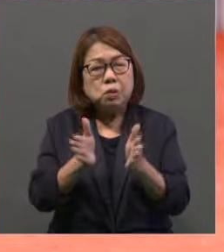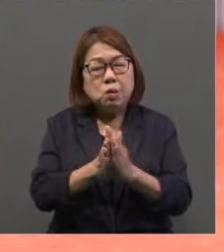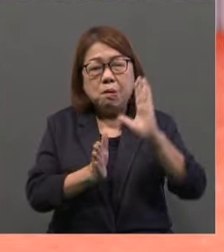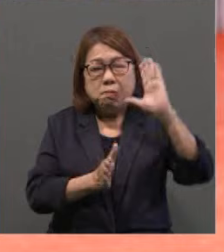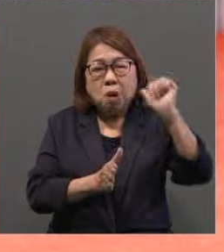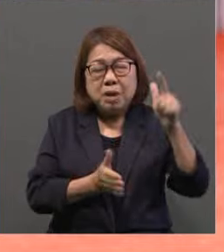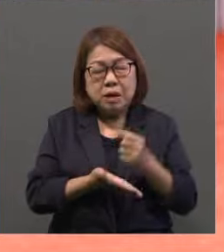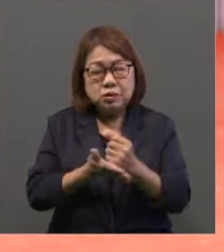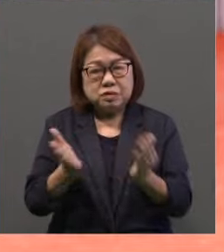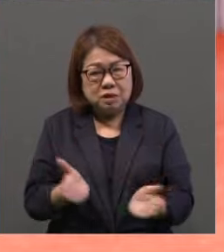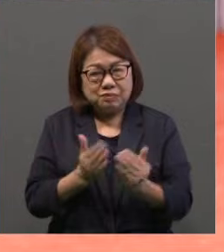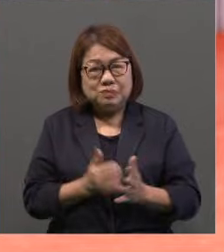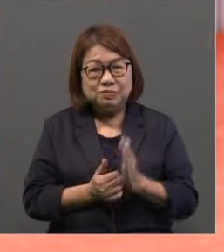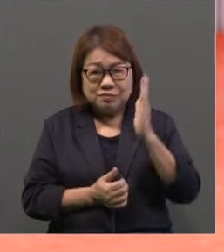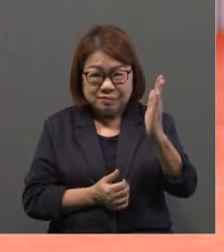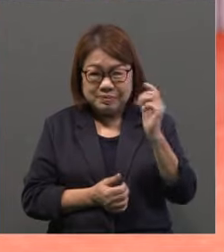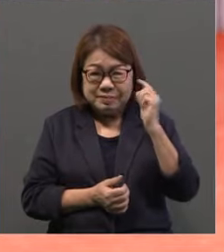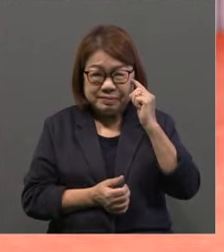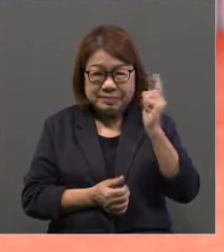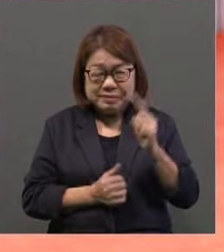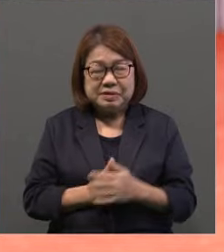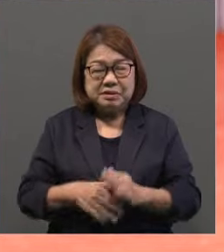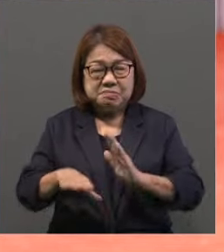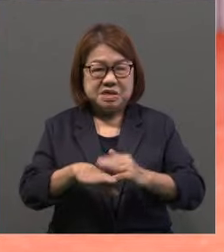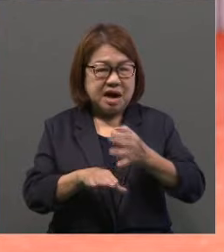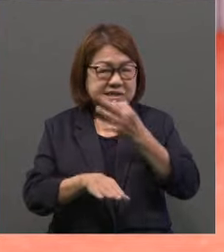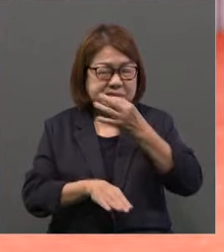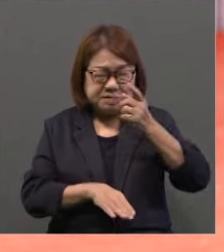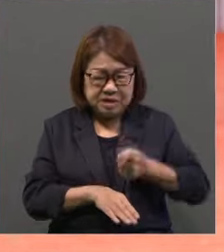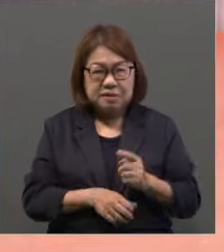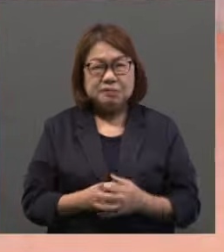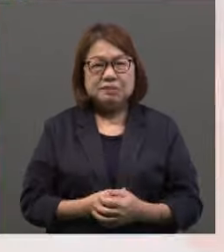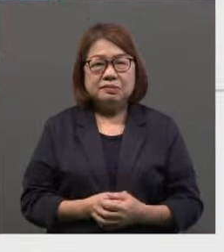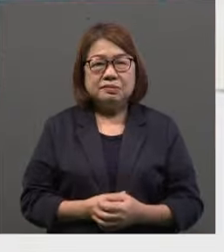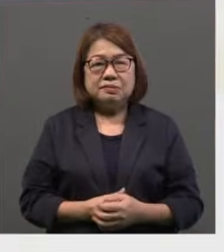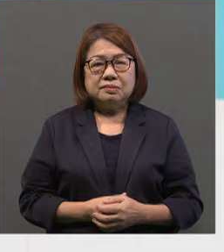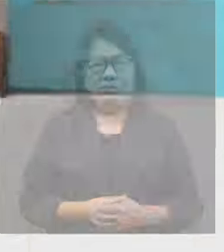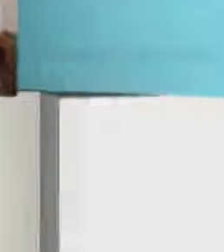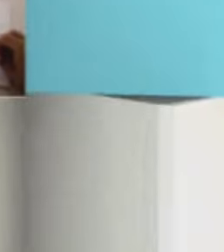ถ้าได้แบบนี้ต่อไปเชื่อได้ว่าในอนาคตน้องๆก็จะได้เป็นมืออาชีพอย่างที่หวังแน่นอนนะครับ